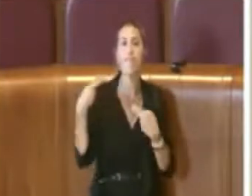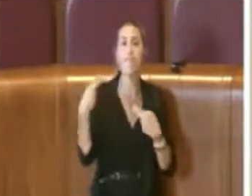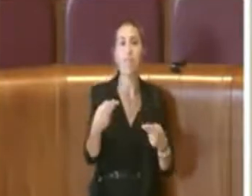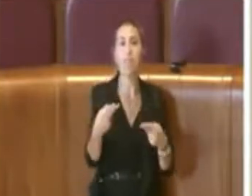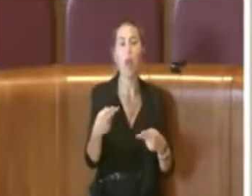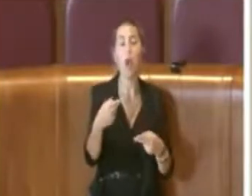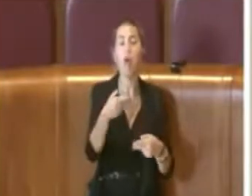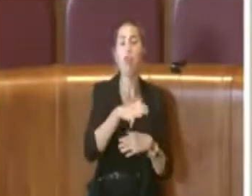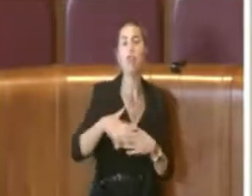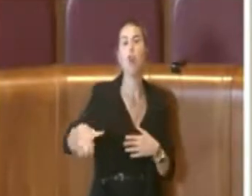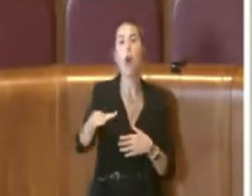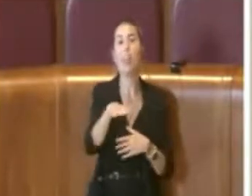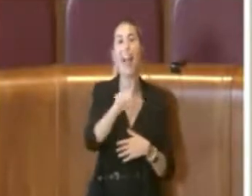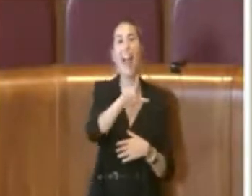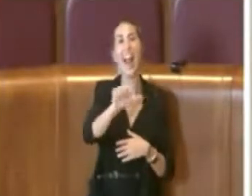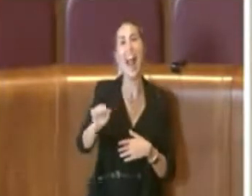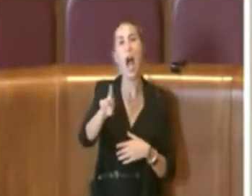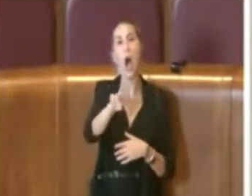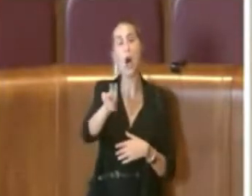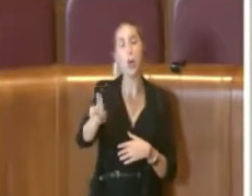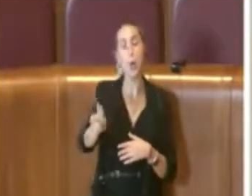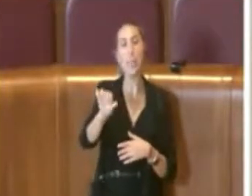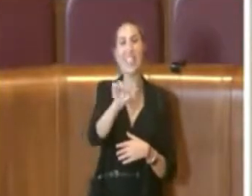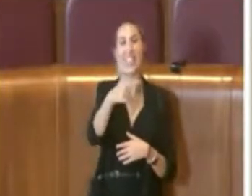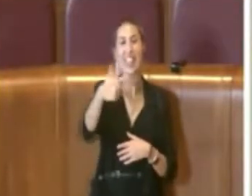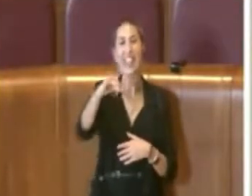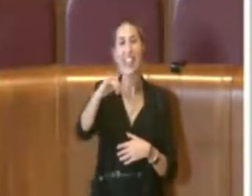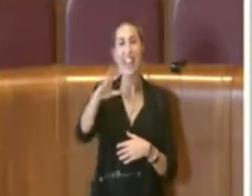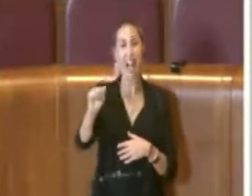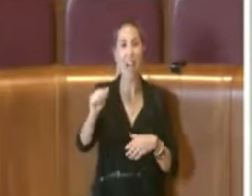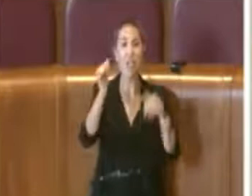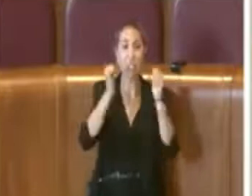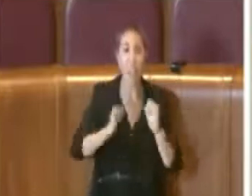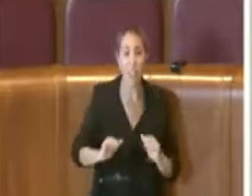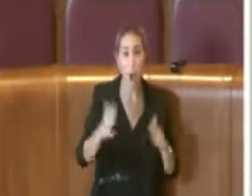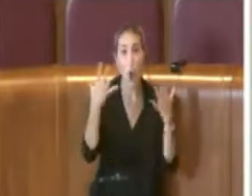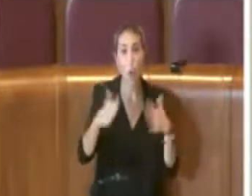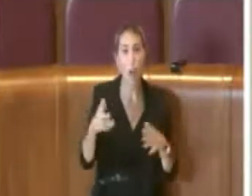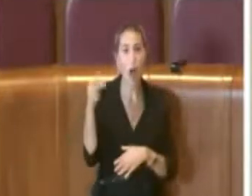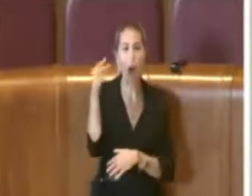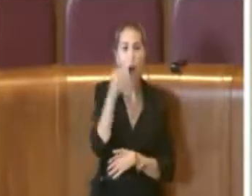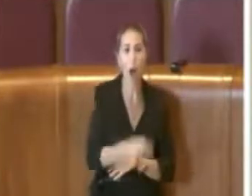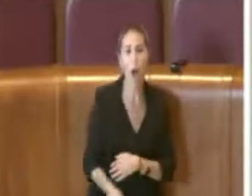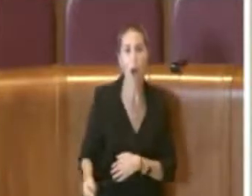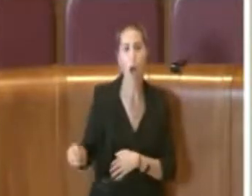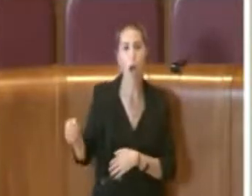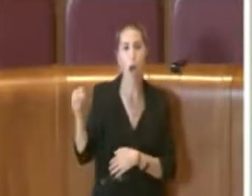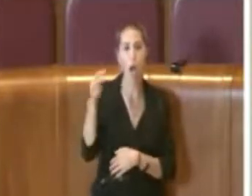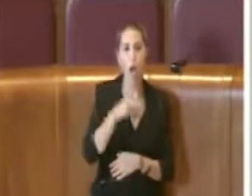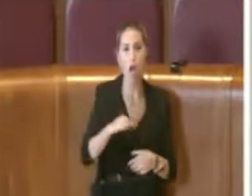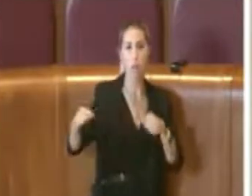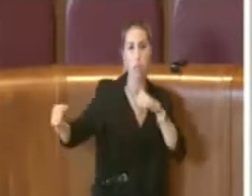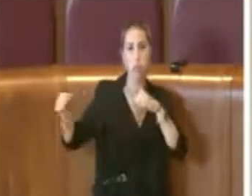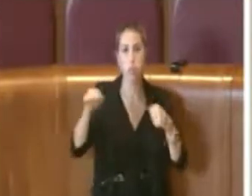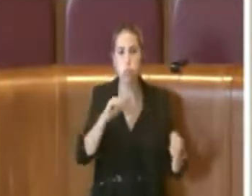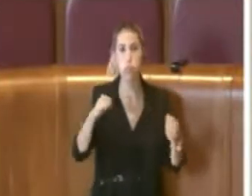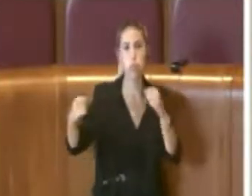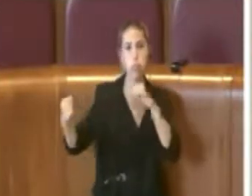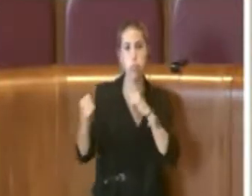la Rustica. Cittadini che sono ormai veramente decenni e che si battono per